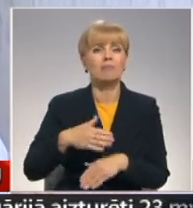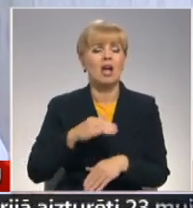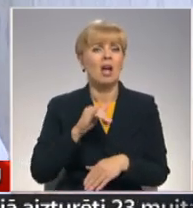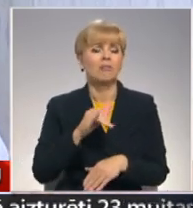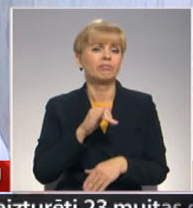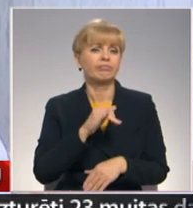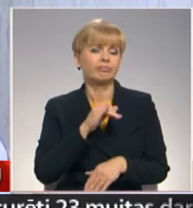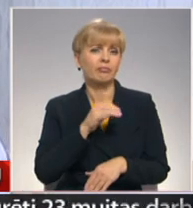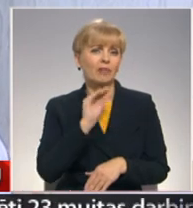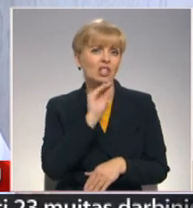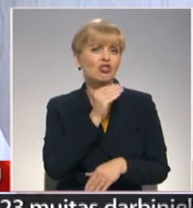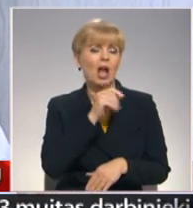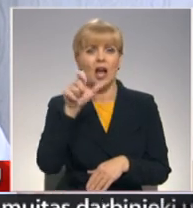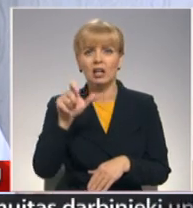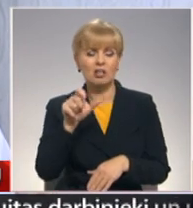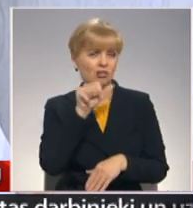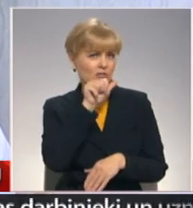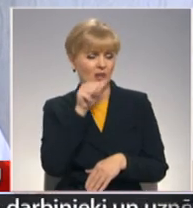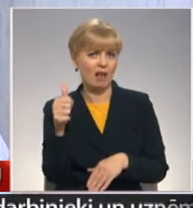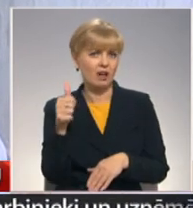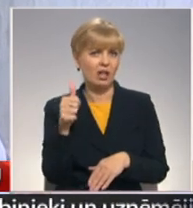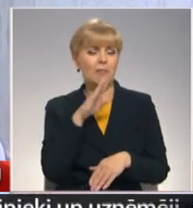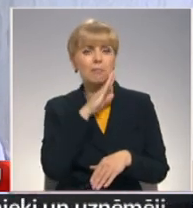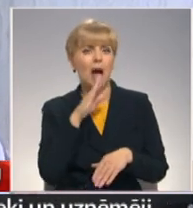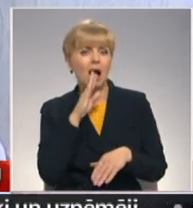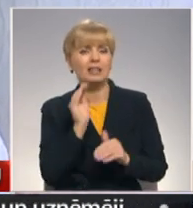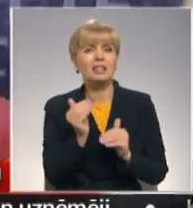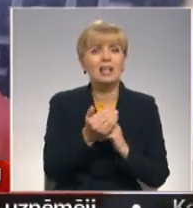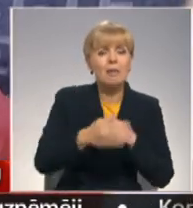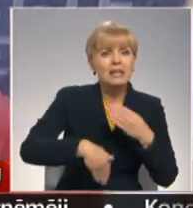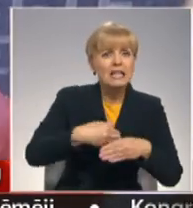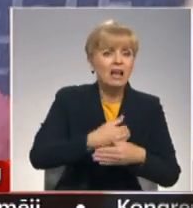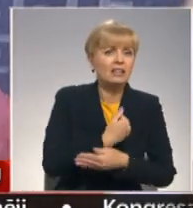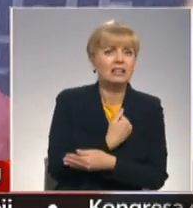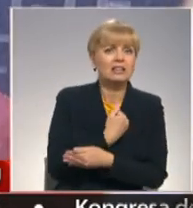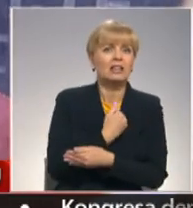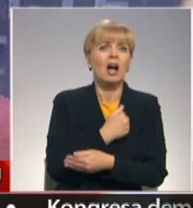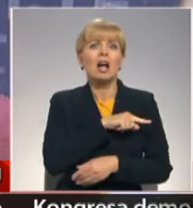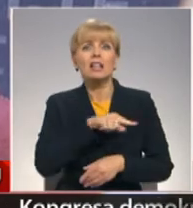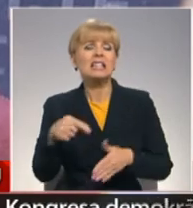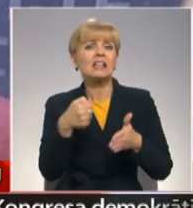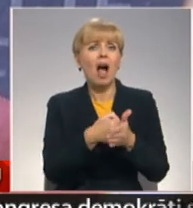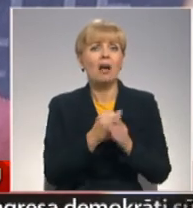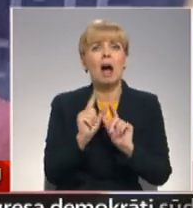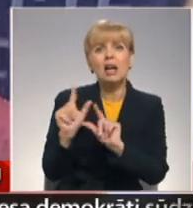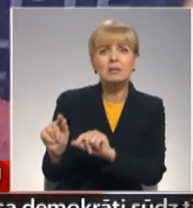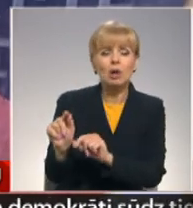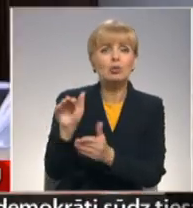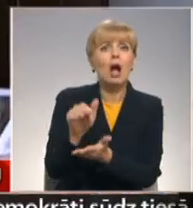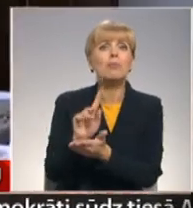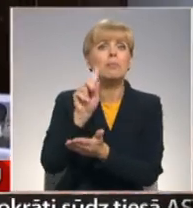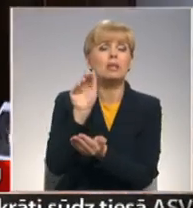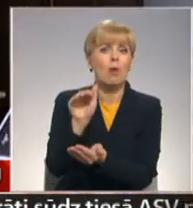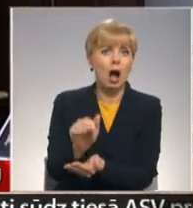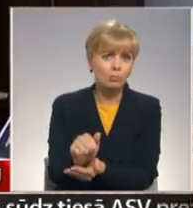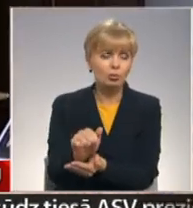tālāk, kā tu miruši cilvēks vadās. Tā māte kaut kā tur vēl slēpa, ietina it kā dzīves vēl, un tad līdz galam aizbrauc, un tad kapos pirmo apglabāja.